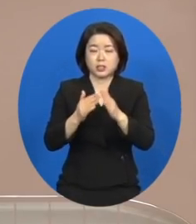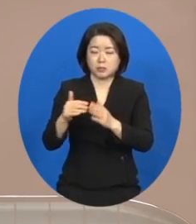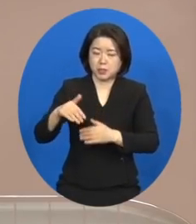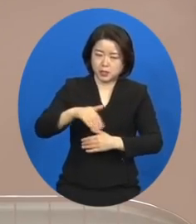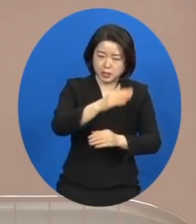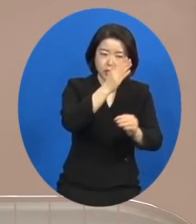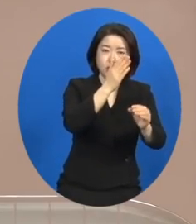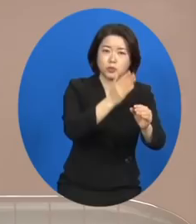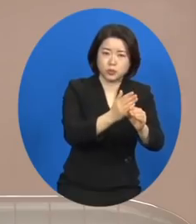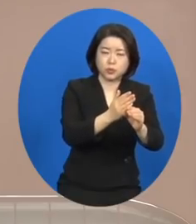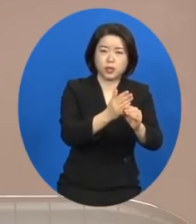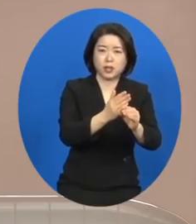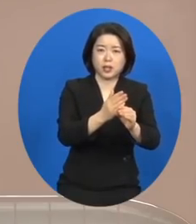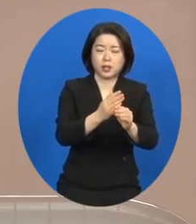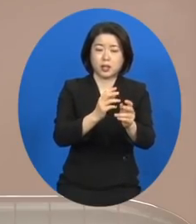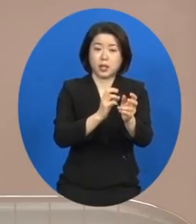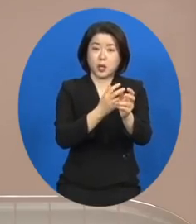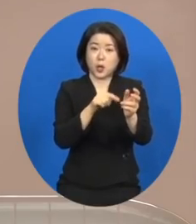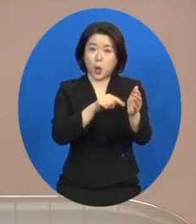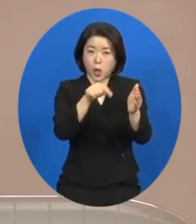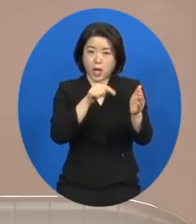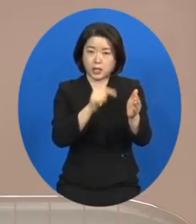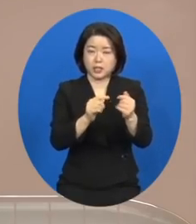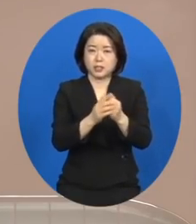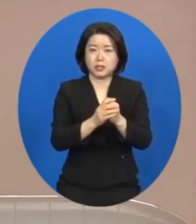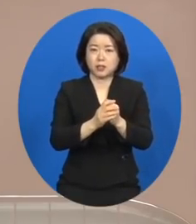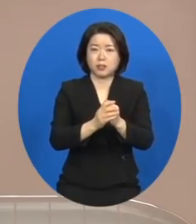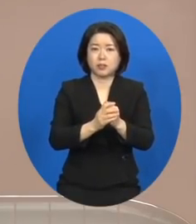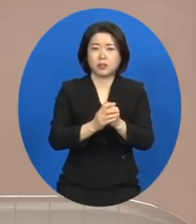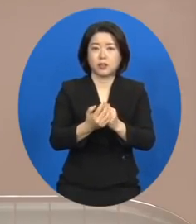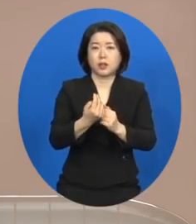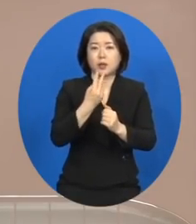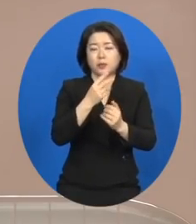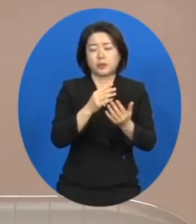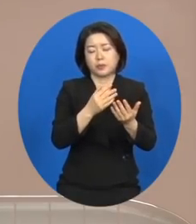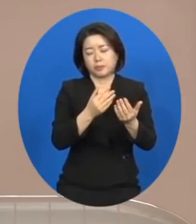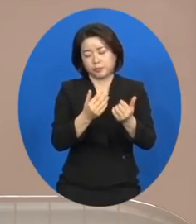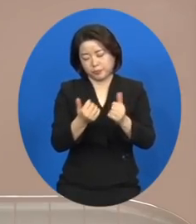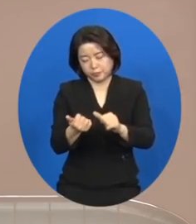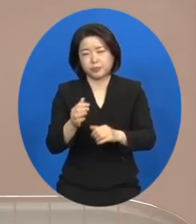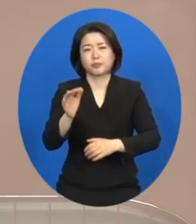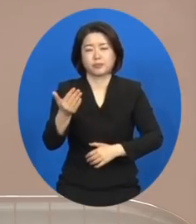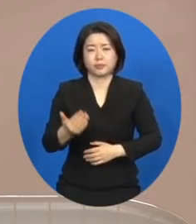중에 앰뷸런스에서 주님의 부르심을 받게 된 것이죠.